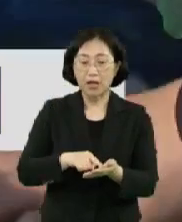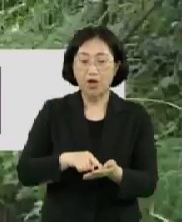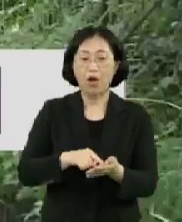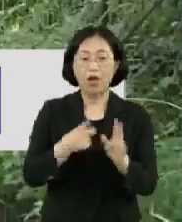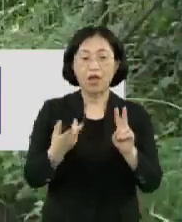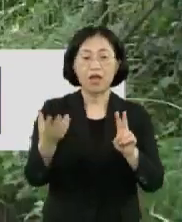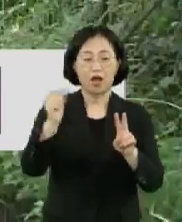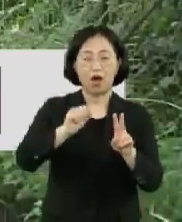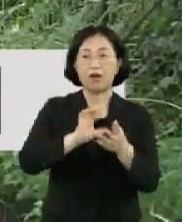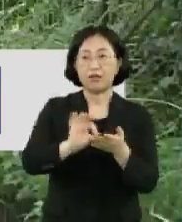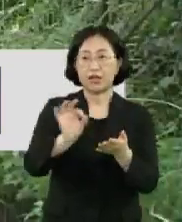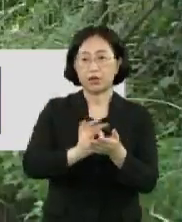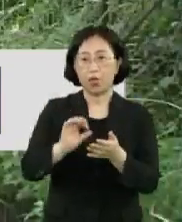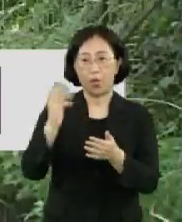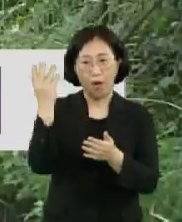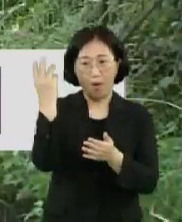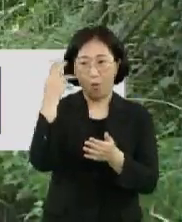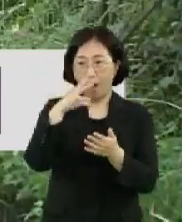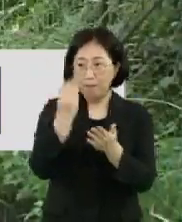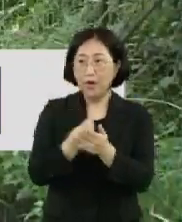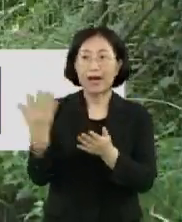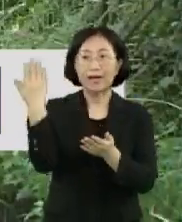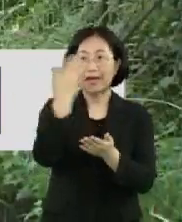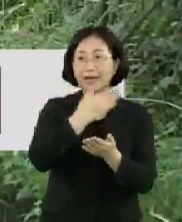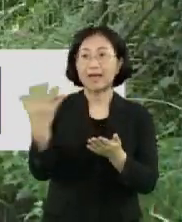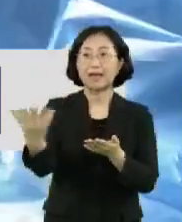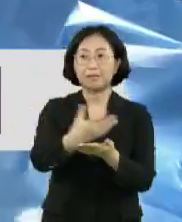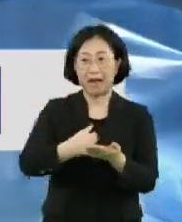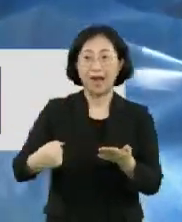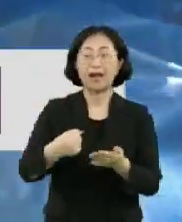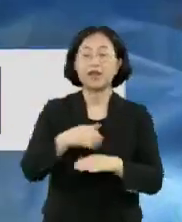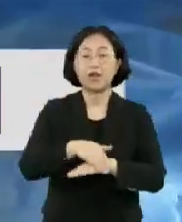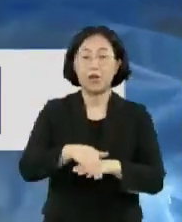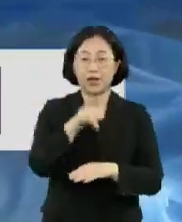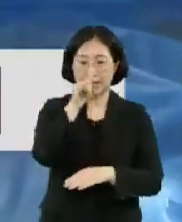원을 들여 완벽하게 처리할 계획이라고 밝혔습니다.